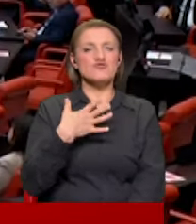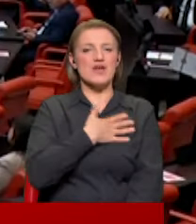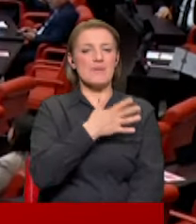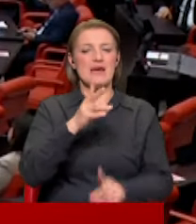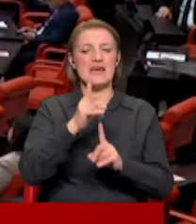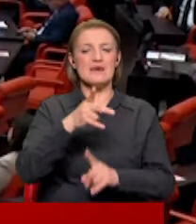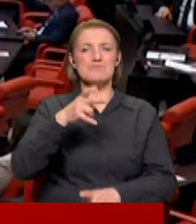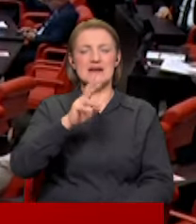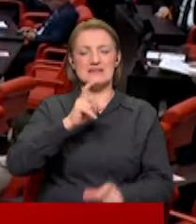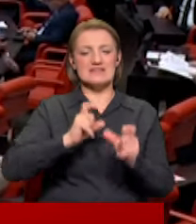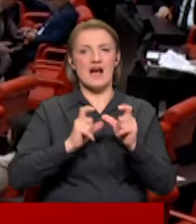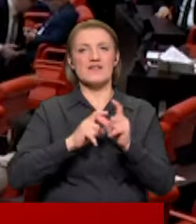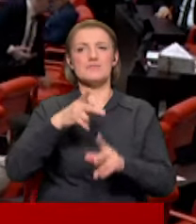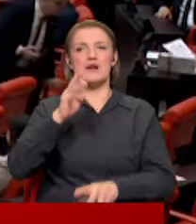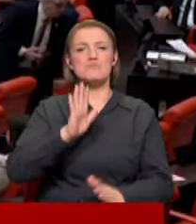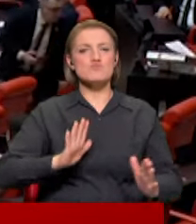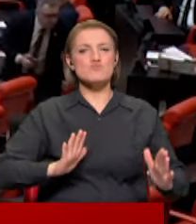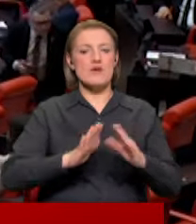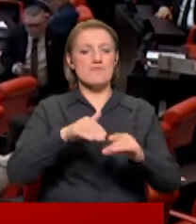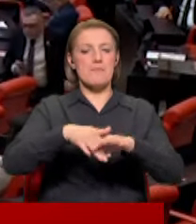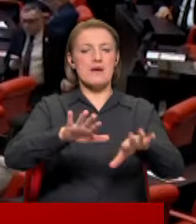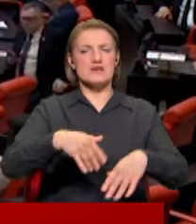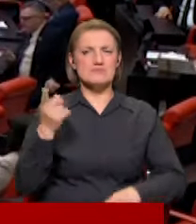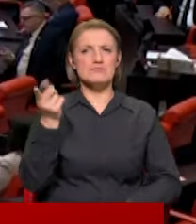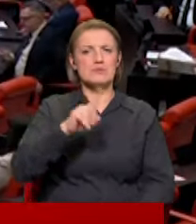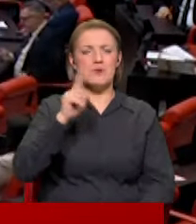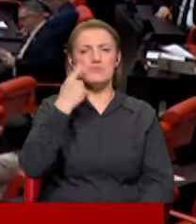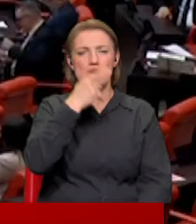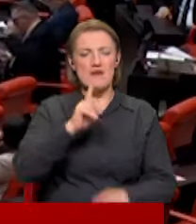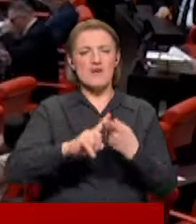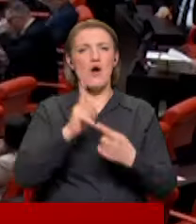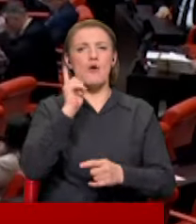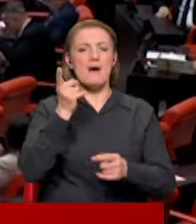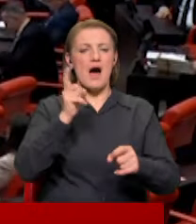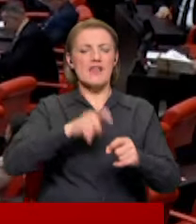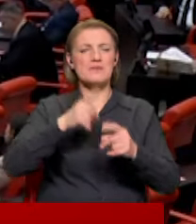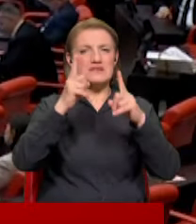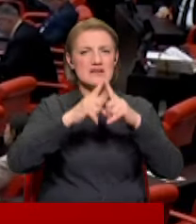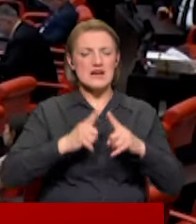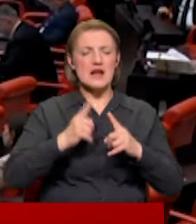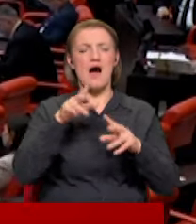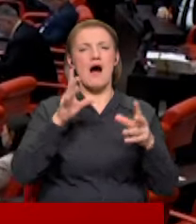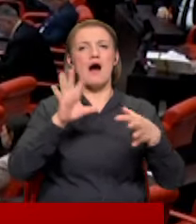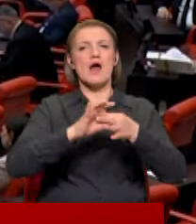İYİ Parti, Saadet Partisi muhalefet mecliste ard arda mülakat ve öğretmen atama sayıları ile ilgili